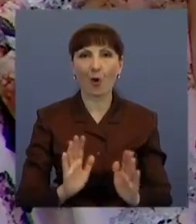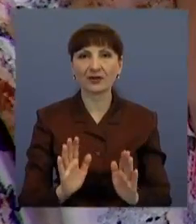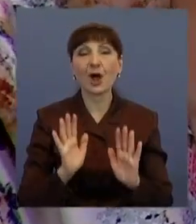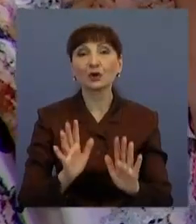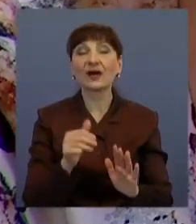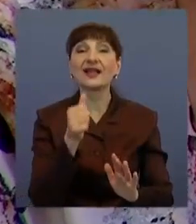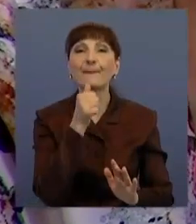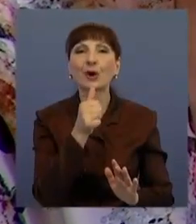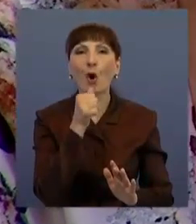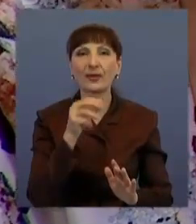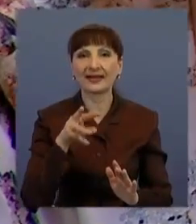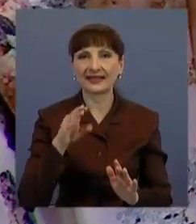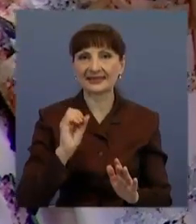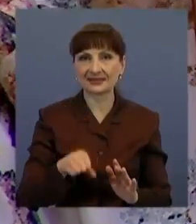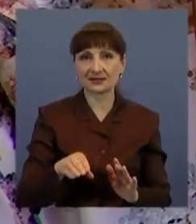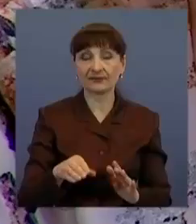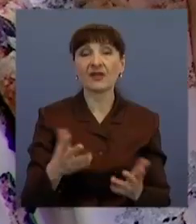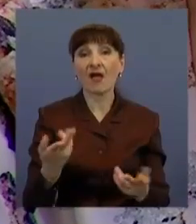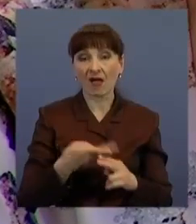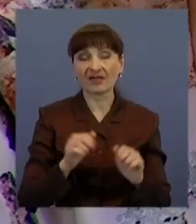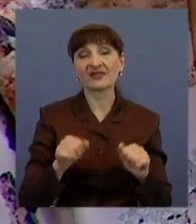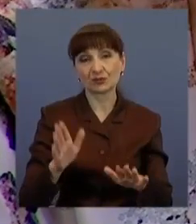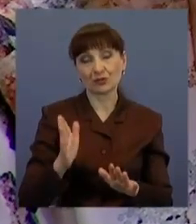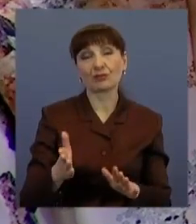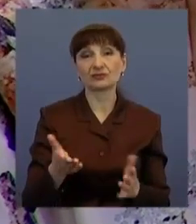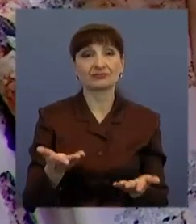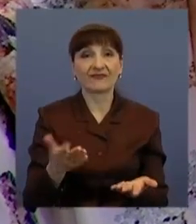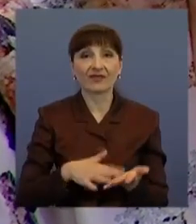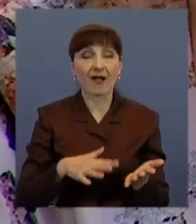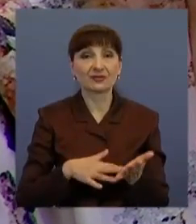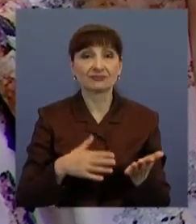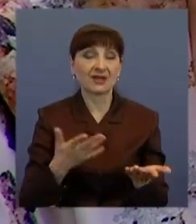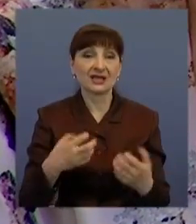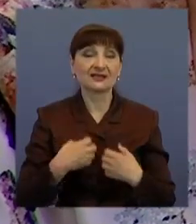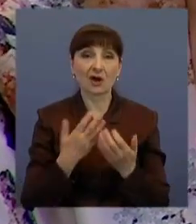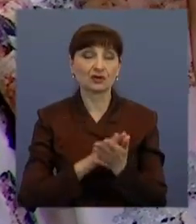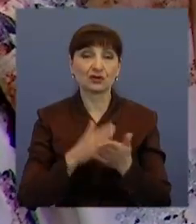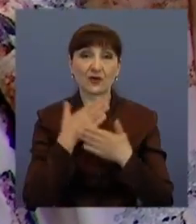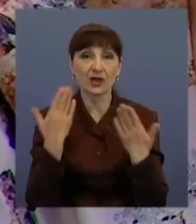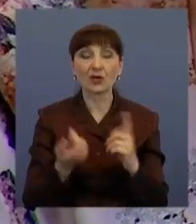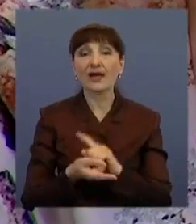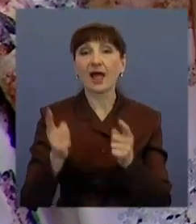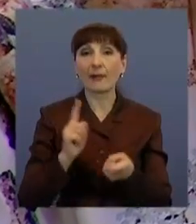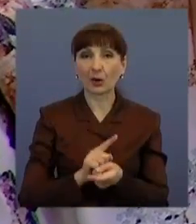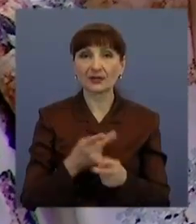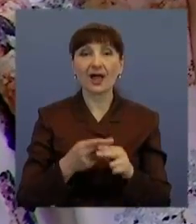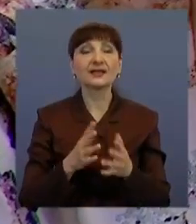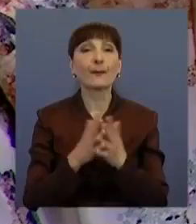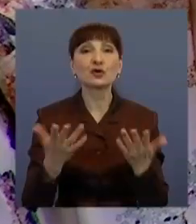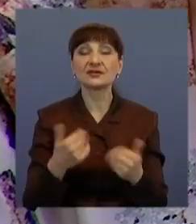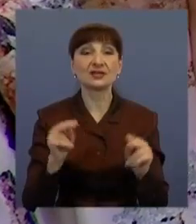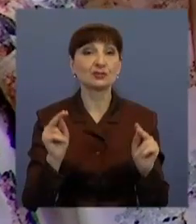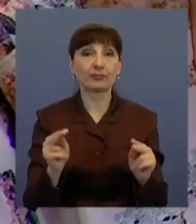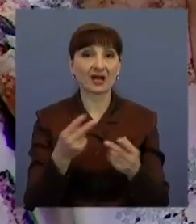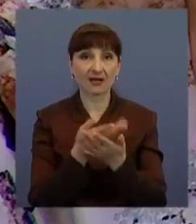для пробных тестирований. Так что и это возможно будет. И ничего здесь такого страшного нету. Наоборот, это больше здесь